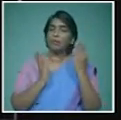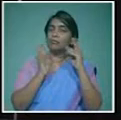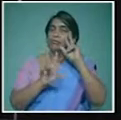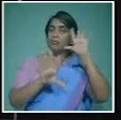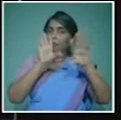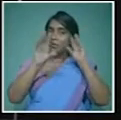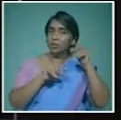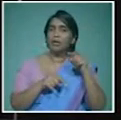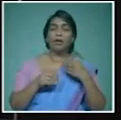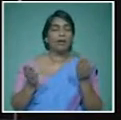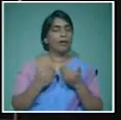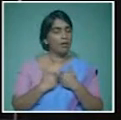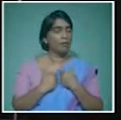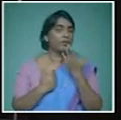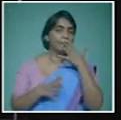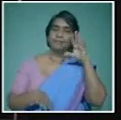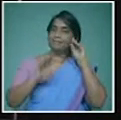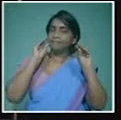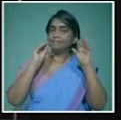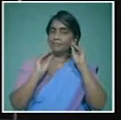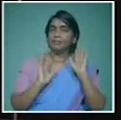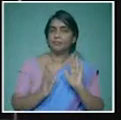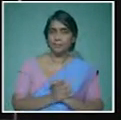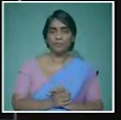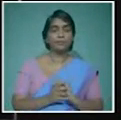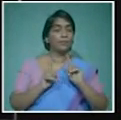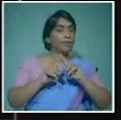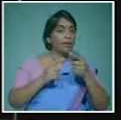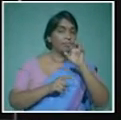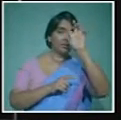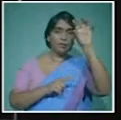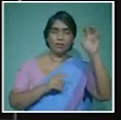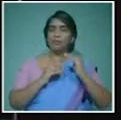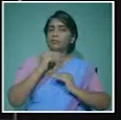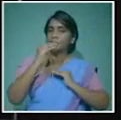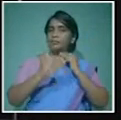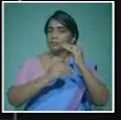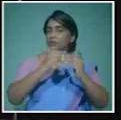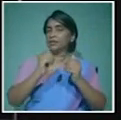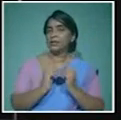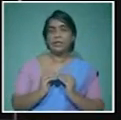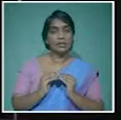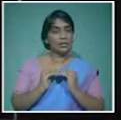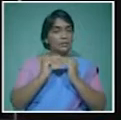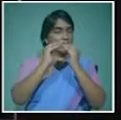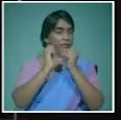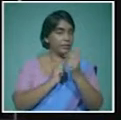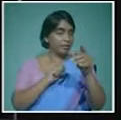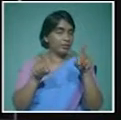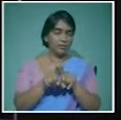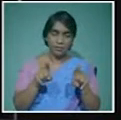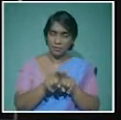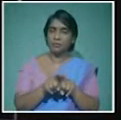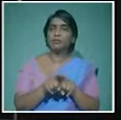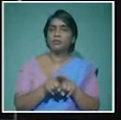කරලා අපි ඉගෙනගත යුතුයි. අනිකුත් රටවල් පියවරෙන් පියවර ඉදිරියට සංවර්ධනය කරා ගමන් ගත්